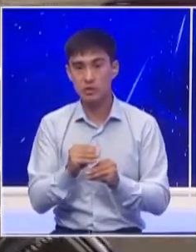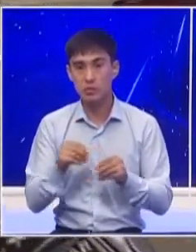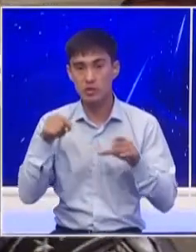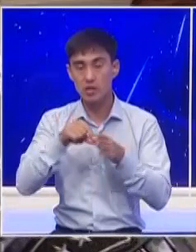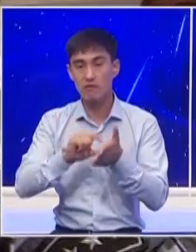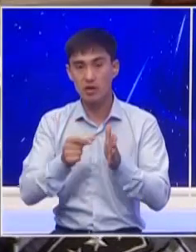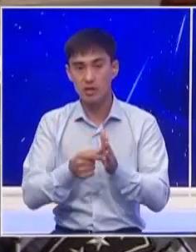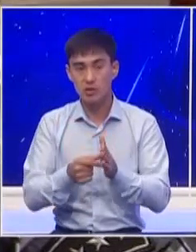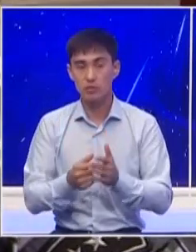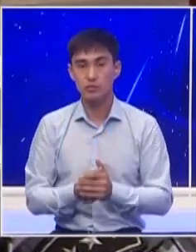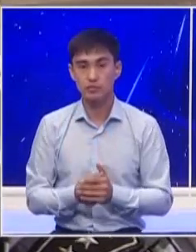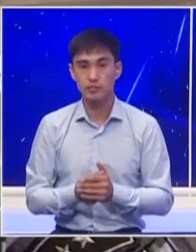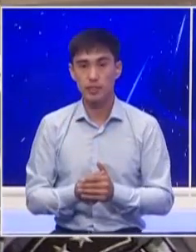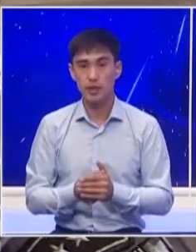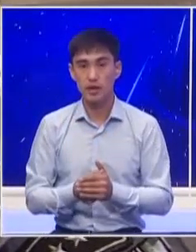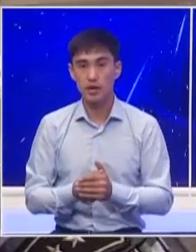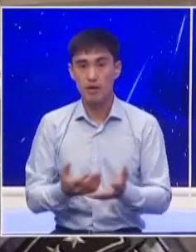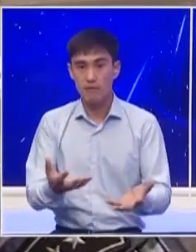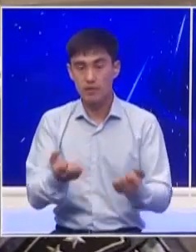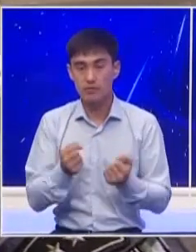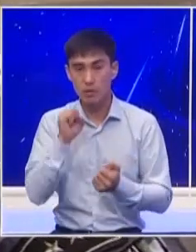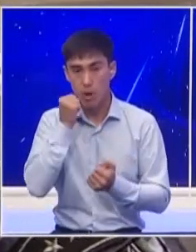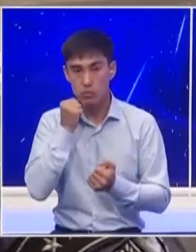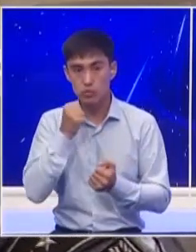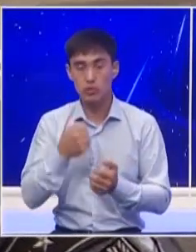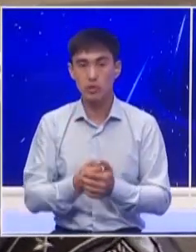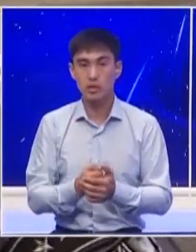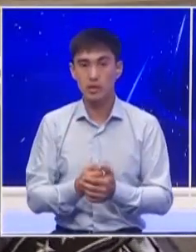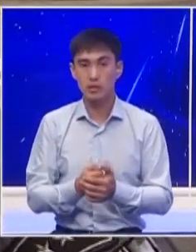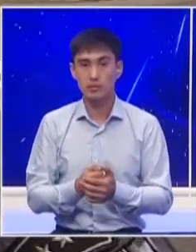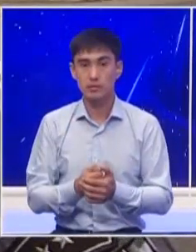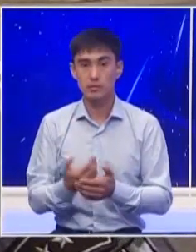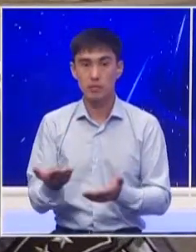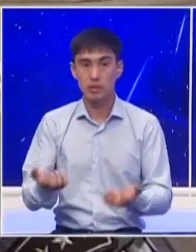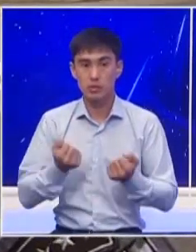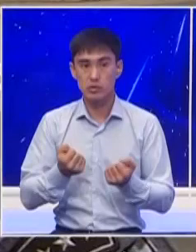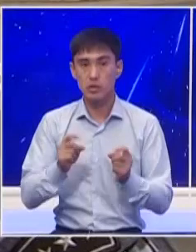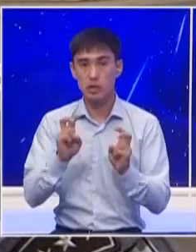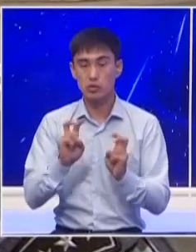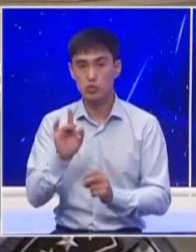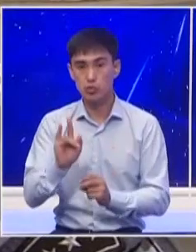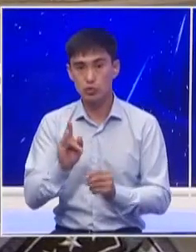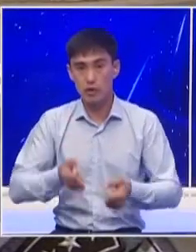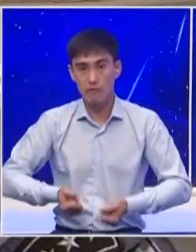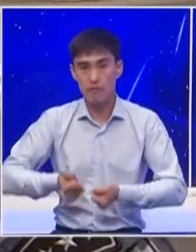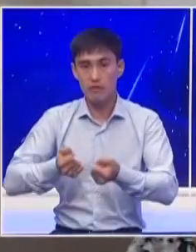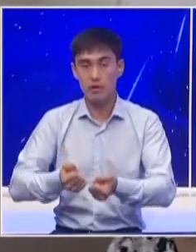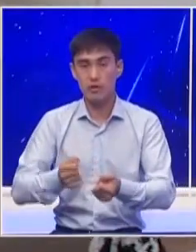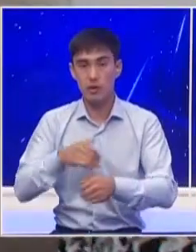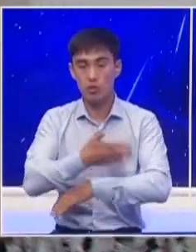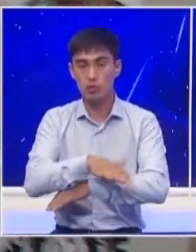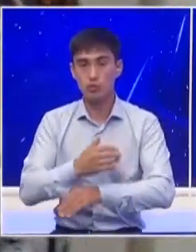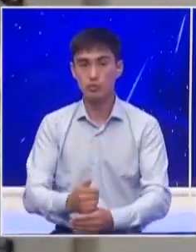забежали в квартиру, вызвали бабушку, как говорится, ну, прямо говоря, мы посадили ее на стульчик и вывели ее наружу.